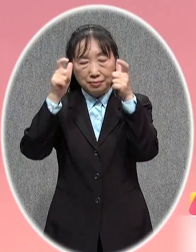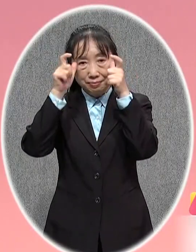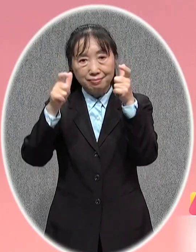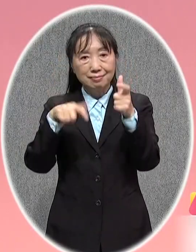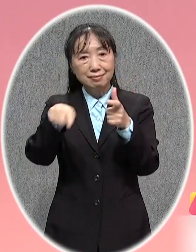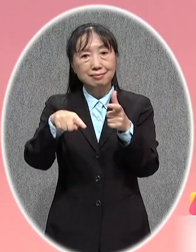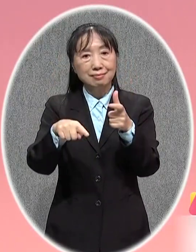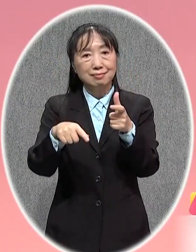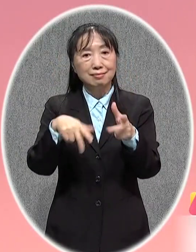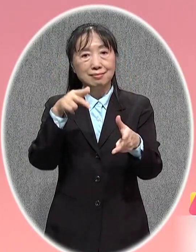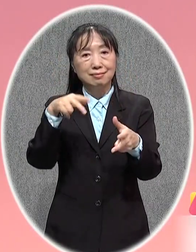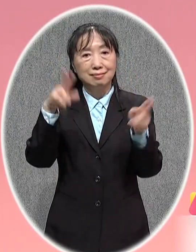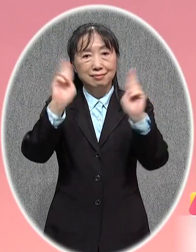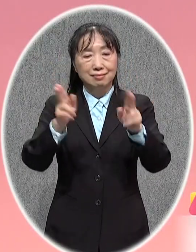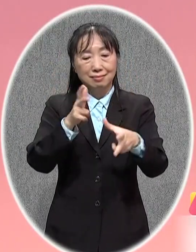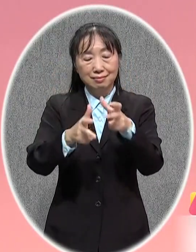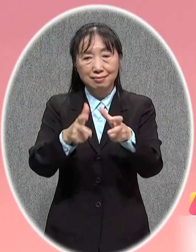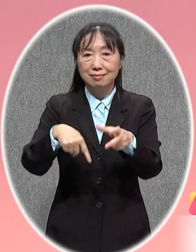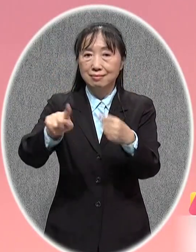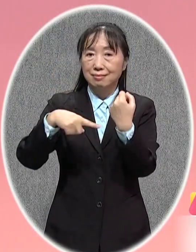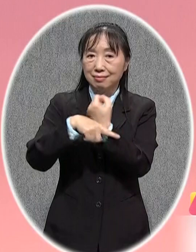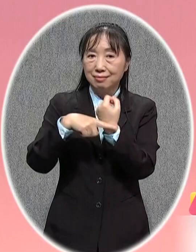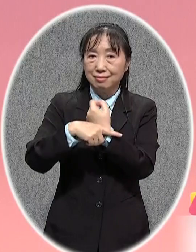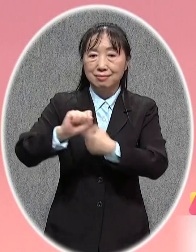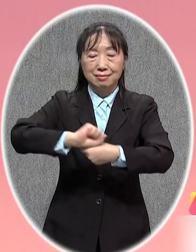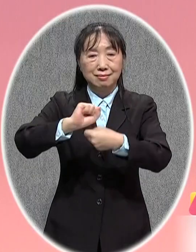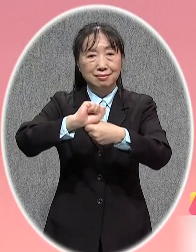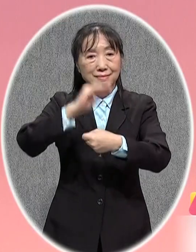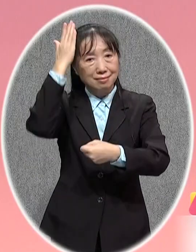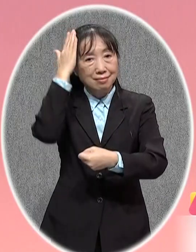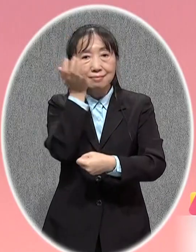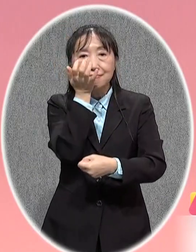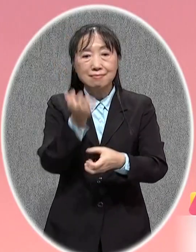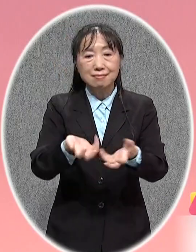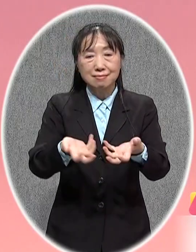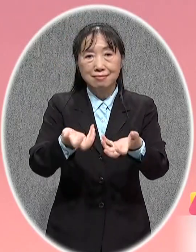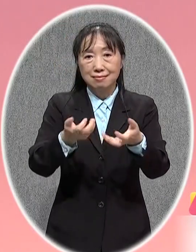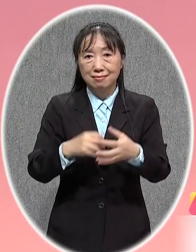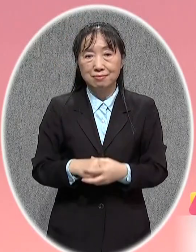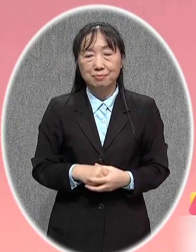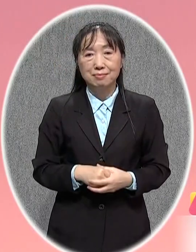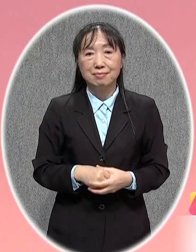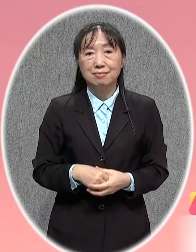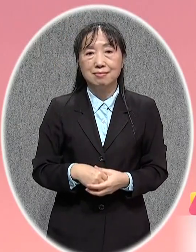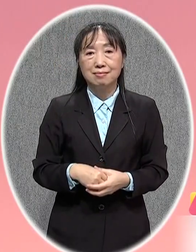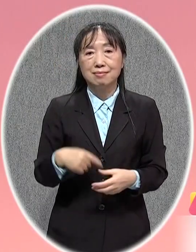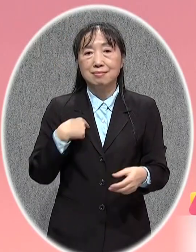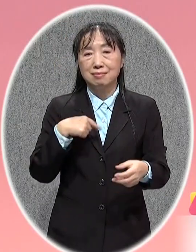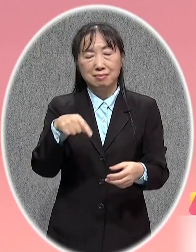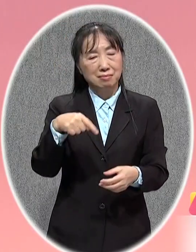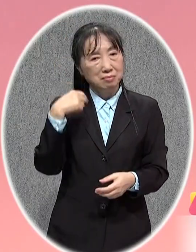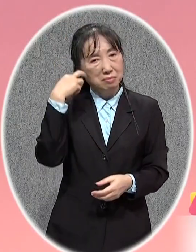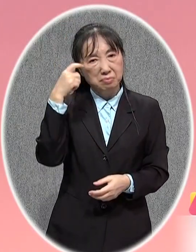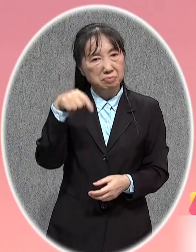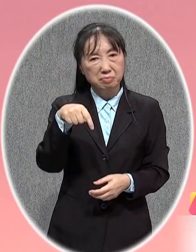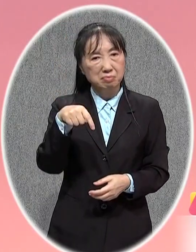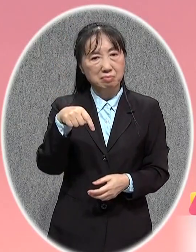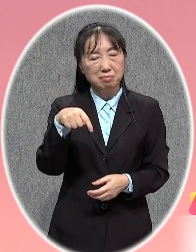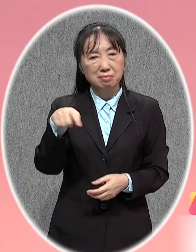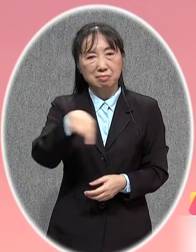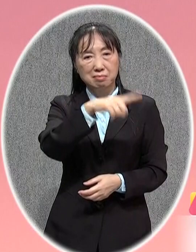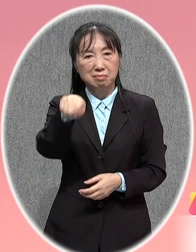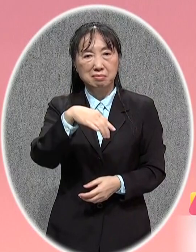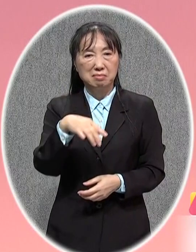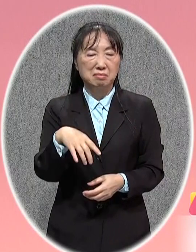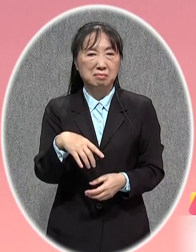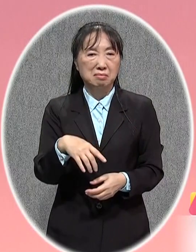电厂去延役或者增加烧煤，我相信这一些都不是大家所希望